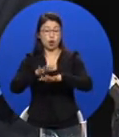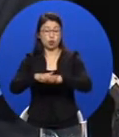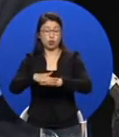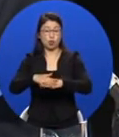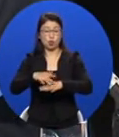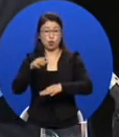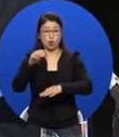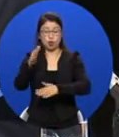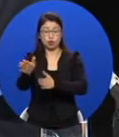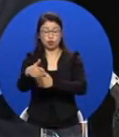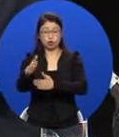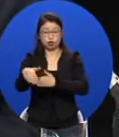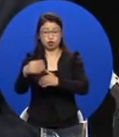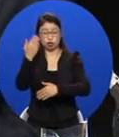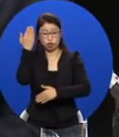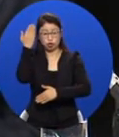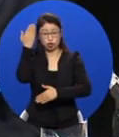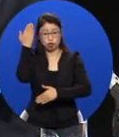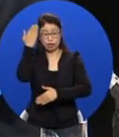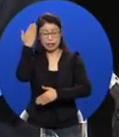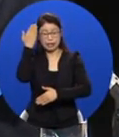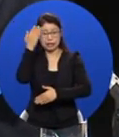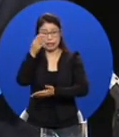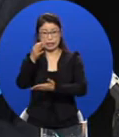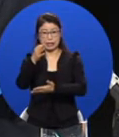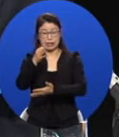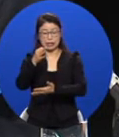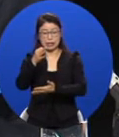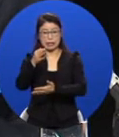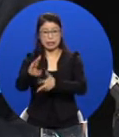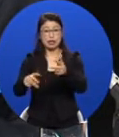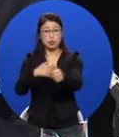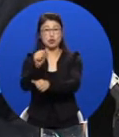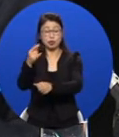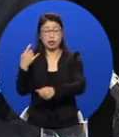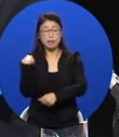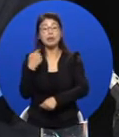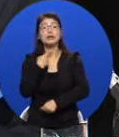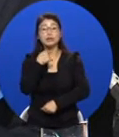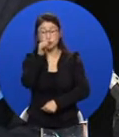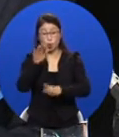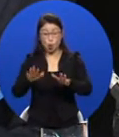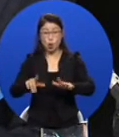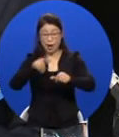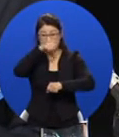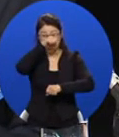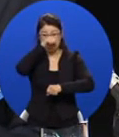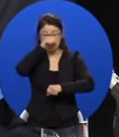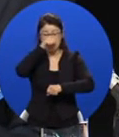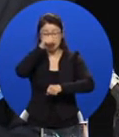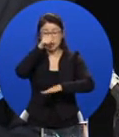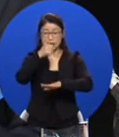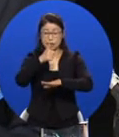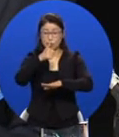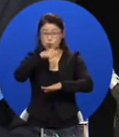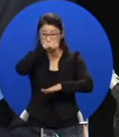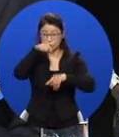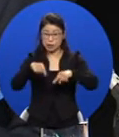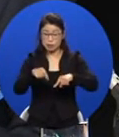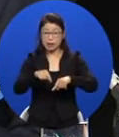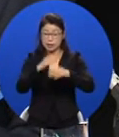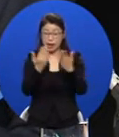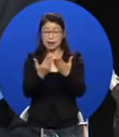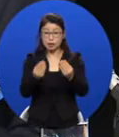농수축산지산업위원회에 계셨죠? 예, 그렇죠. 예. 예. 올해 예산심의 예. 작년도에 다 했죠? 예, 예.